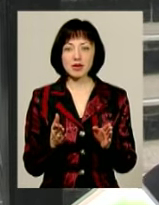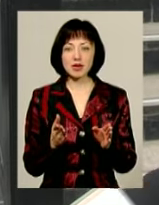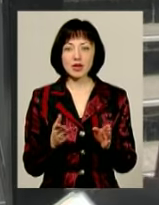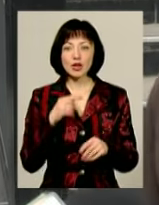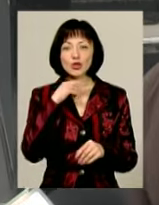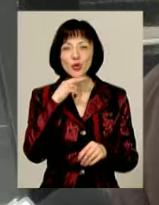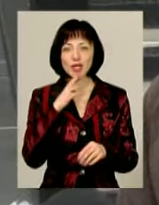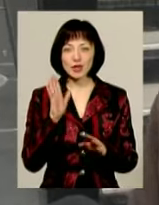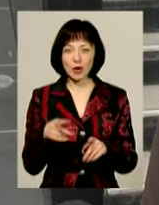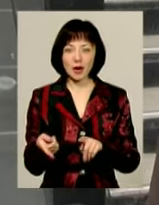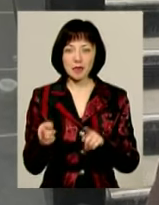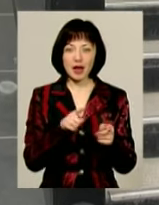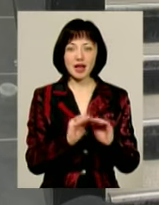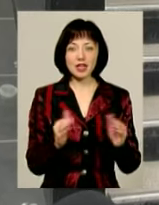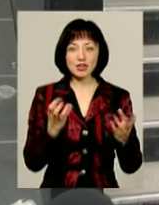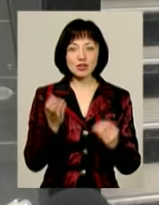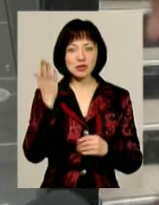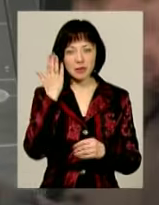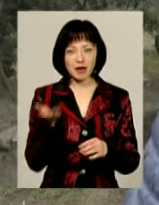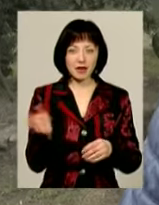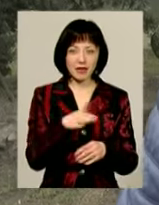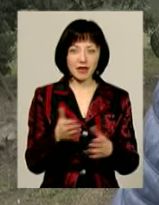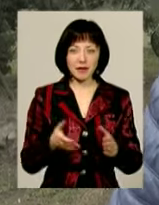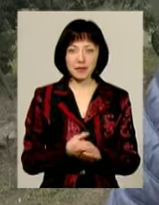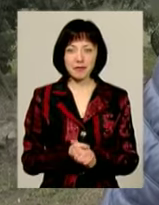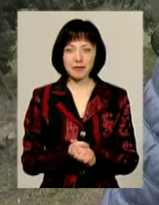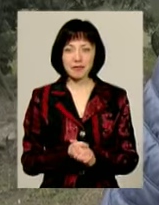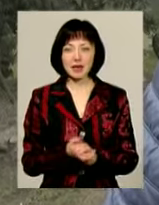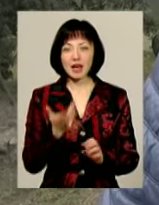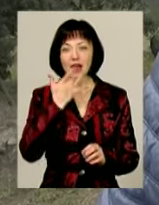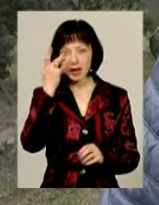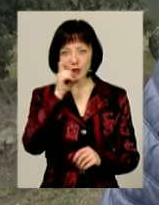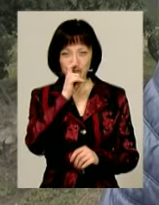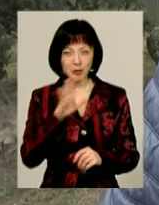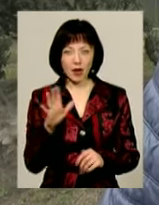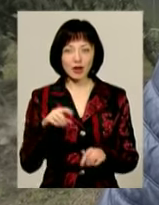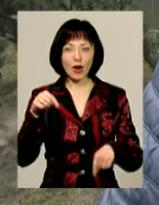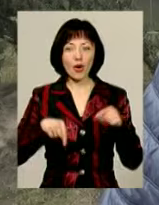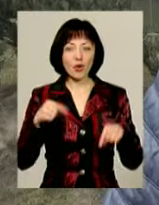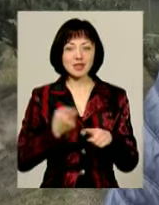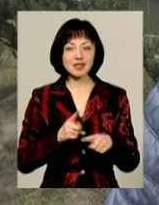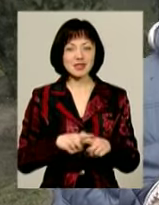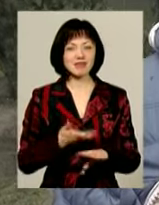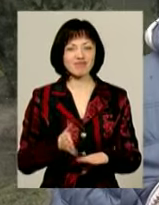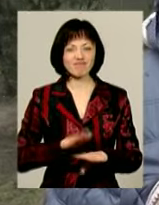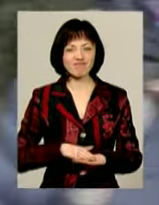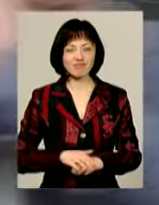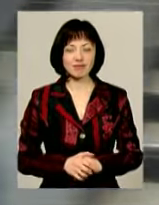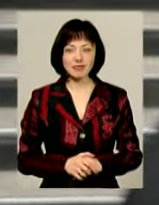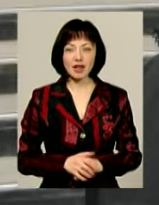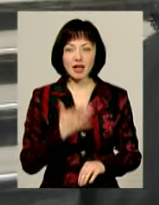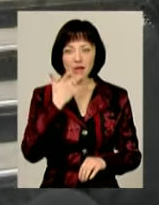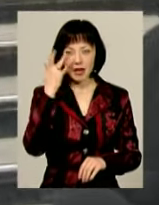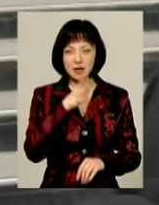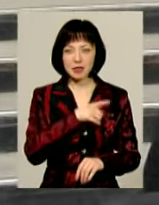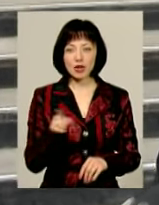Дурные. Діти ще спять, ані давай. Літом то це непогано, але на осінь то це трошки. На літній період